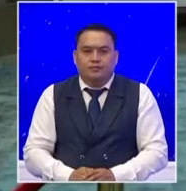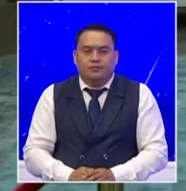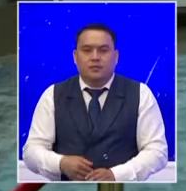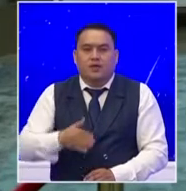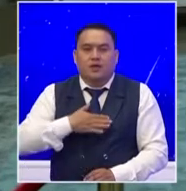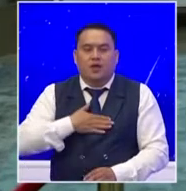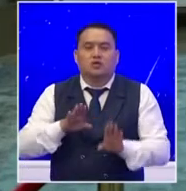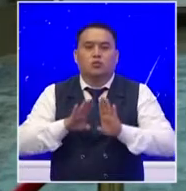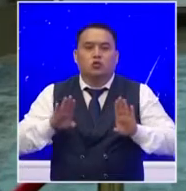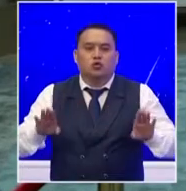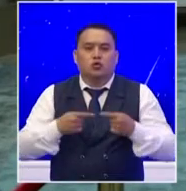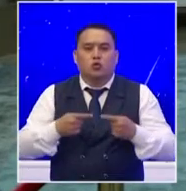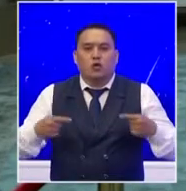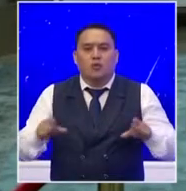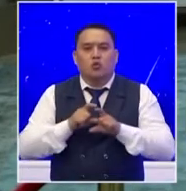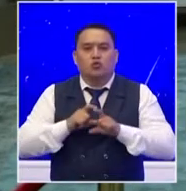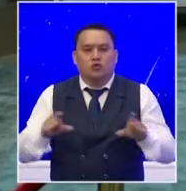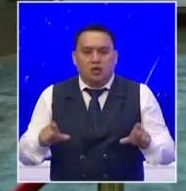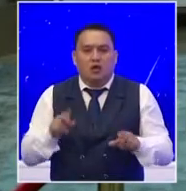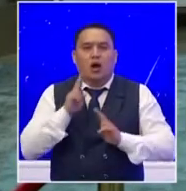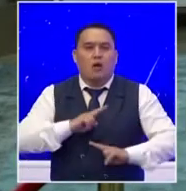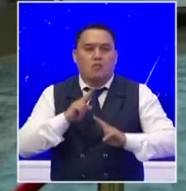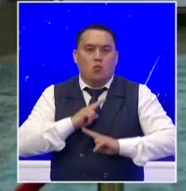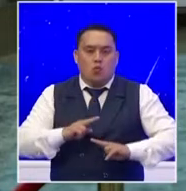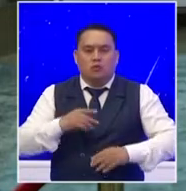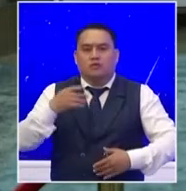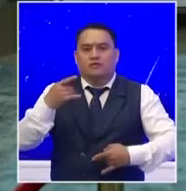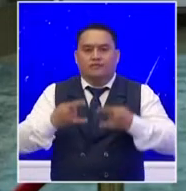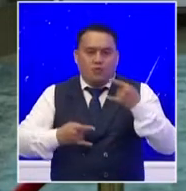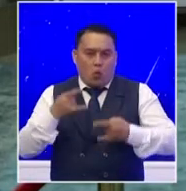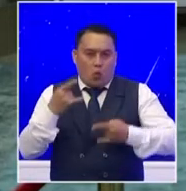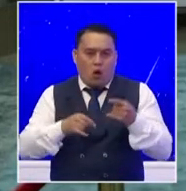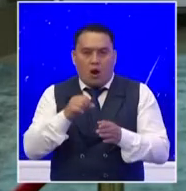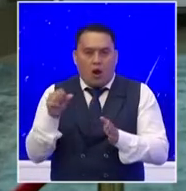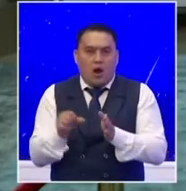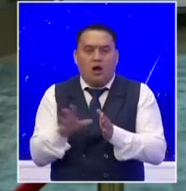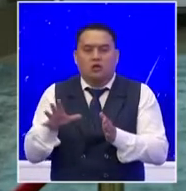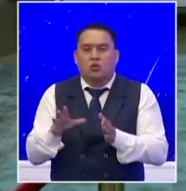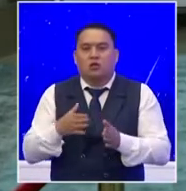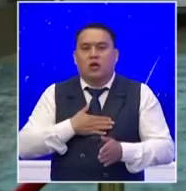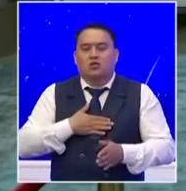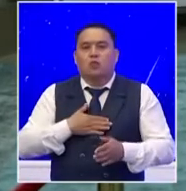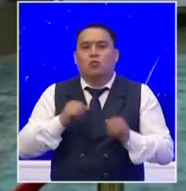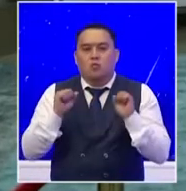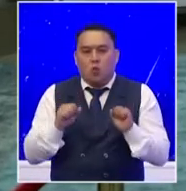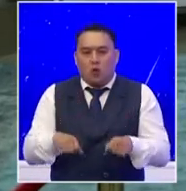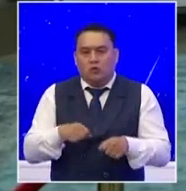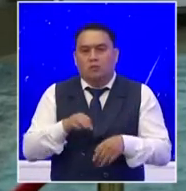Наш музей, наряду с другими учреждениями, также работает в интерактивном формате. На электронной странице нашего музея можно